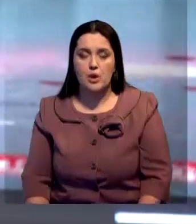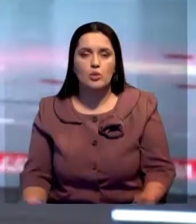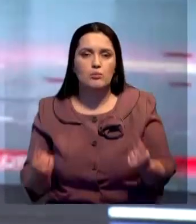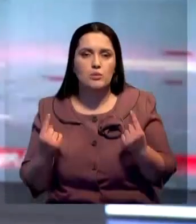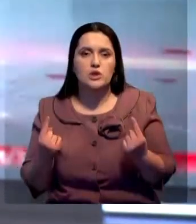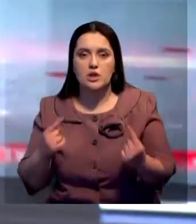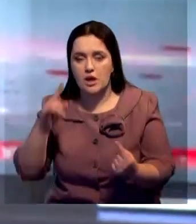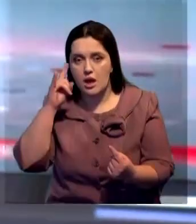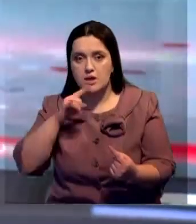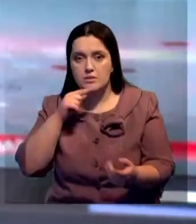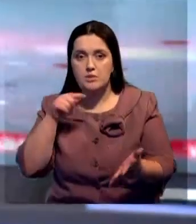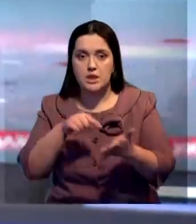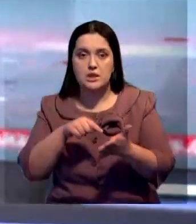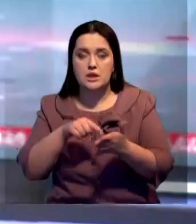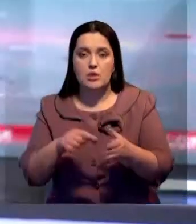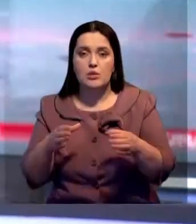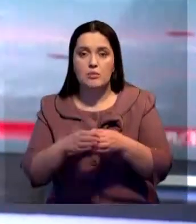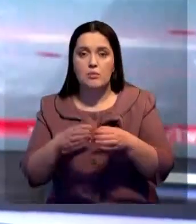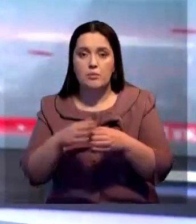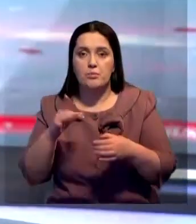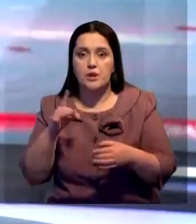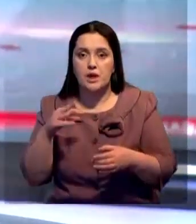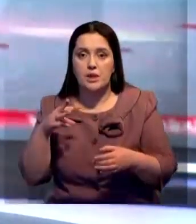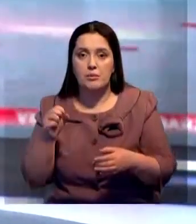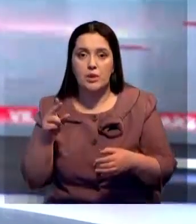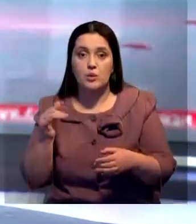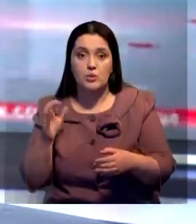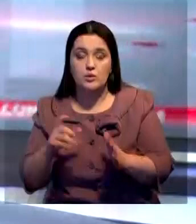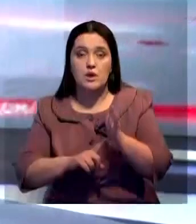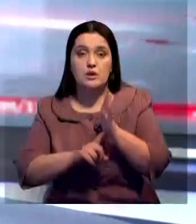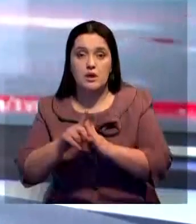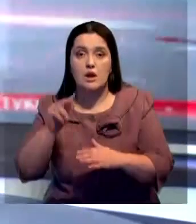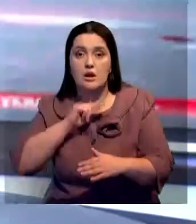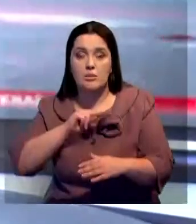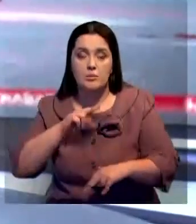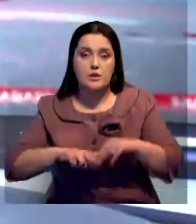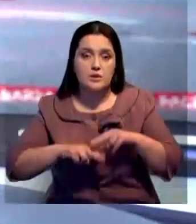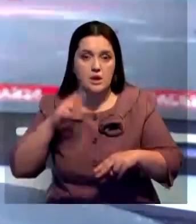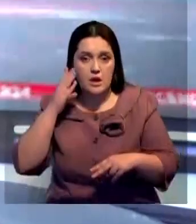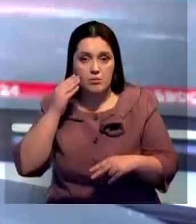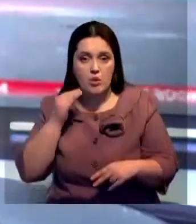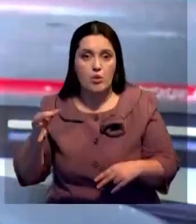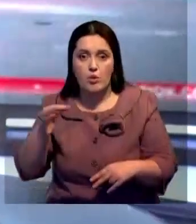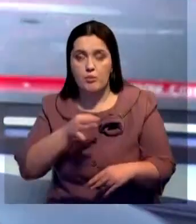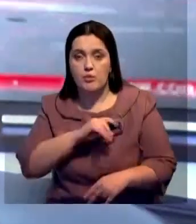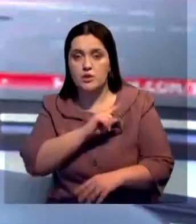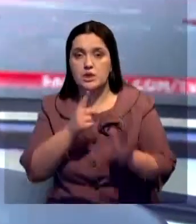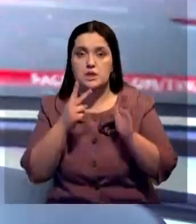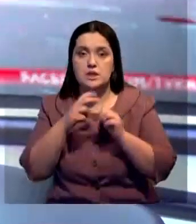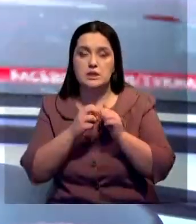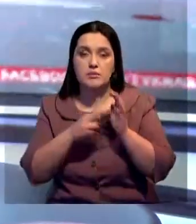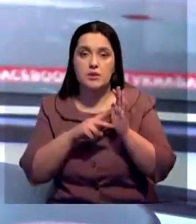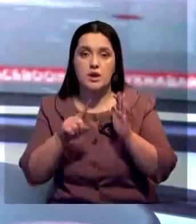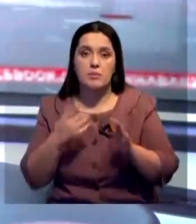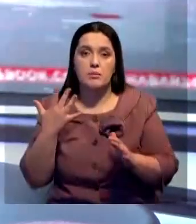Один из крупнейших в Казахстане птицеводческих комплексов «Примакус» приступил к работе. Его построили в Алматинской области. Его мощность